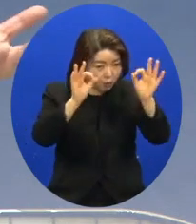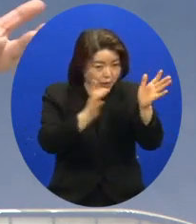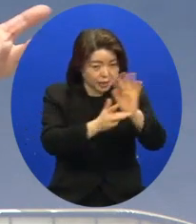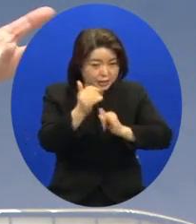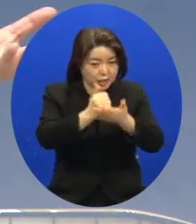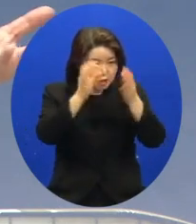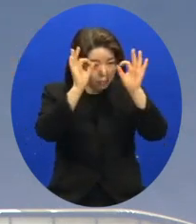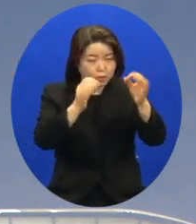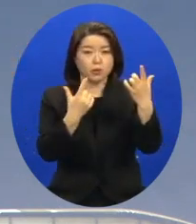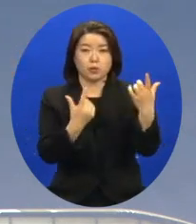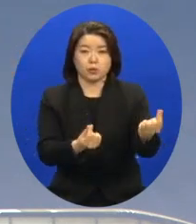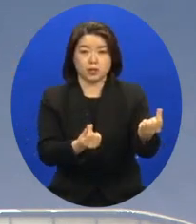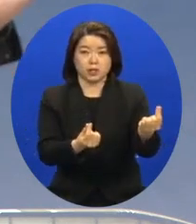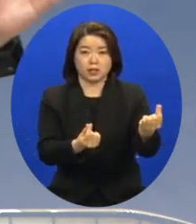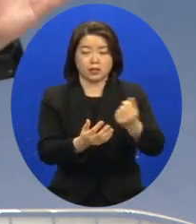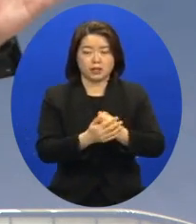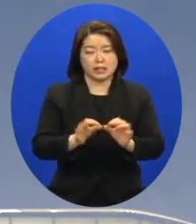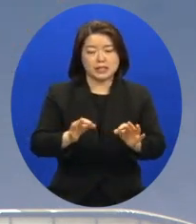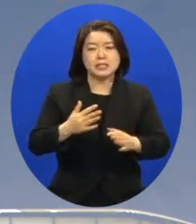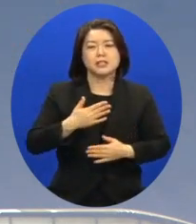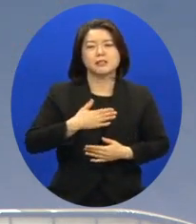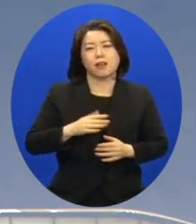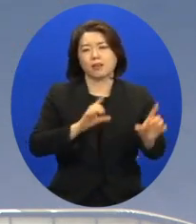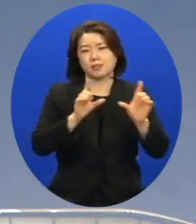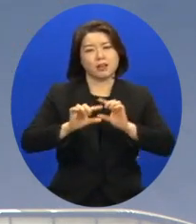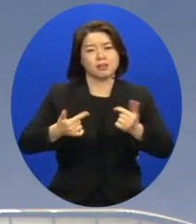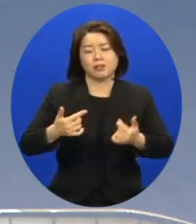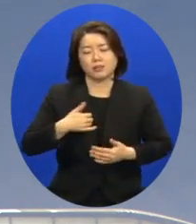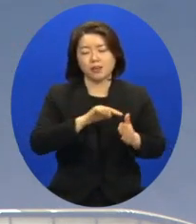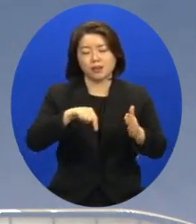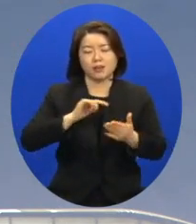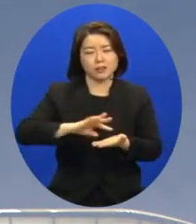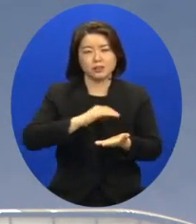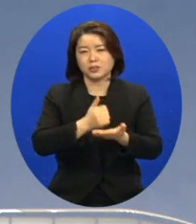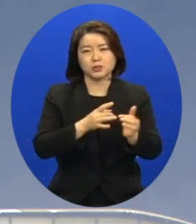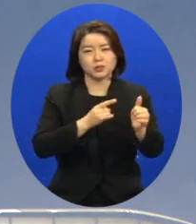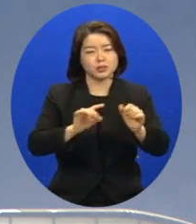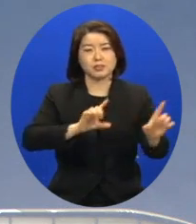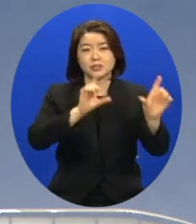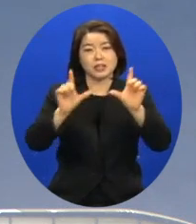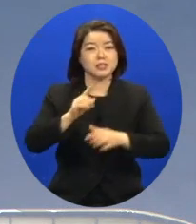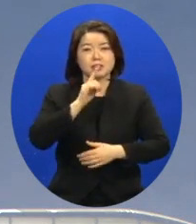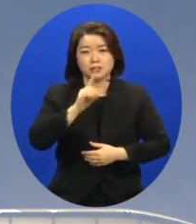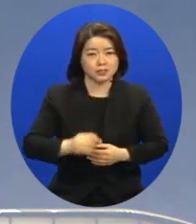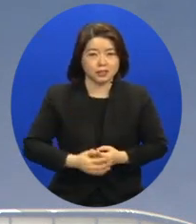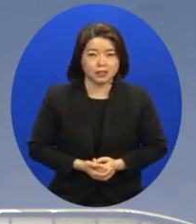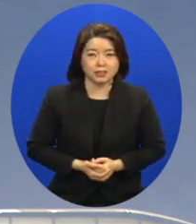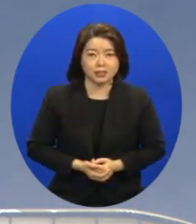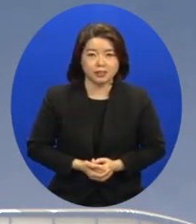것 같았습니다. 이제는 내가 사는 것 아니요 내 안에 그리스도께서 사시는 것이다.